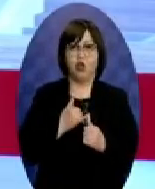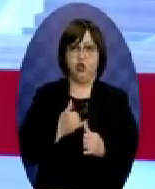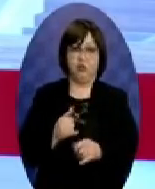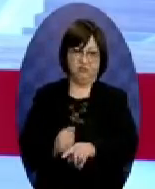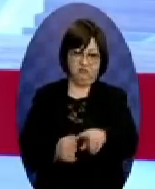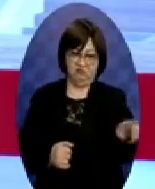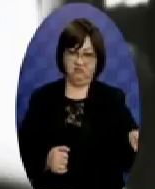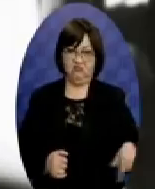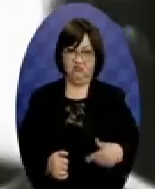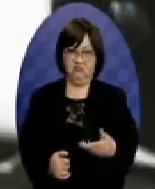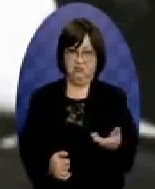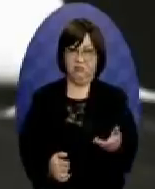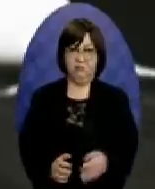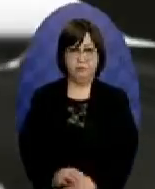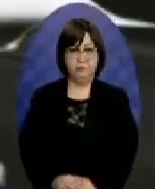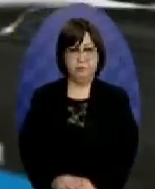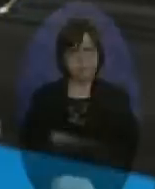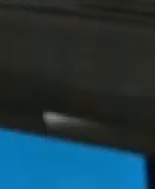үзүүлнэ.